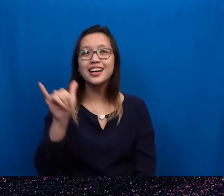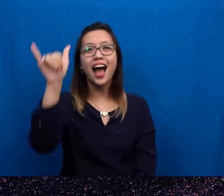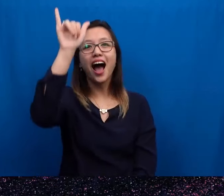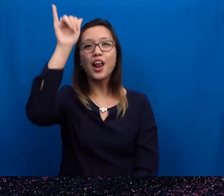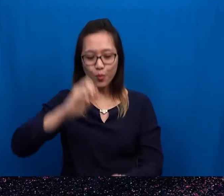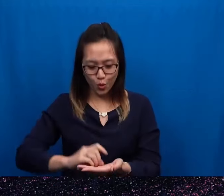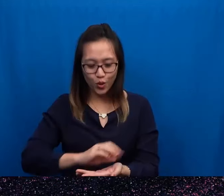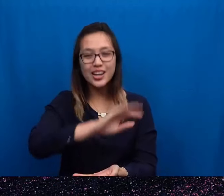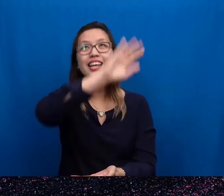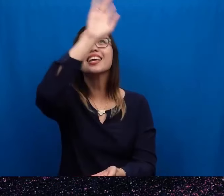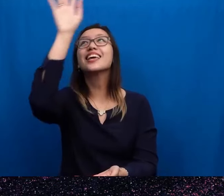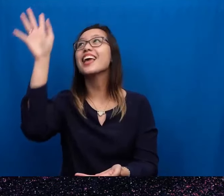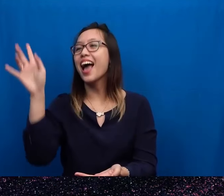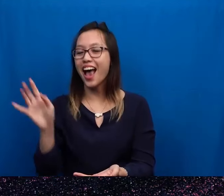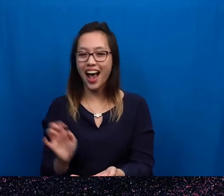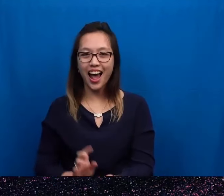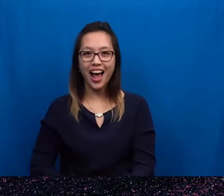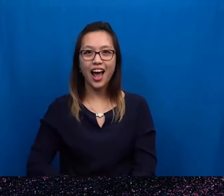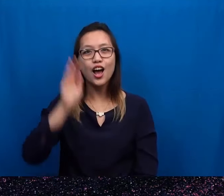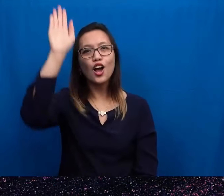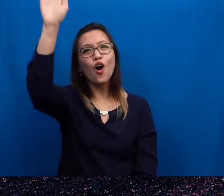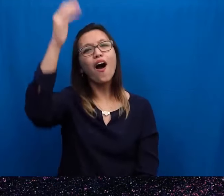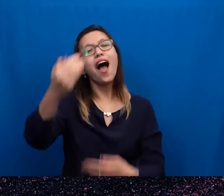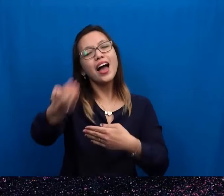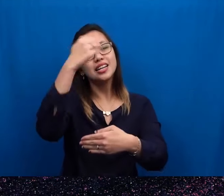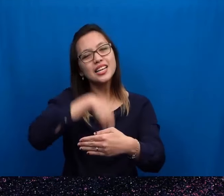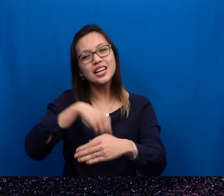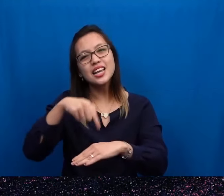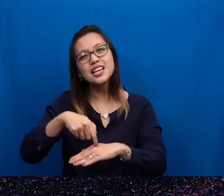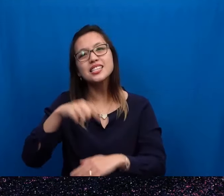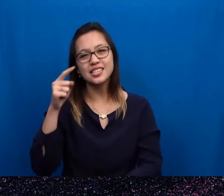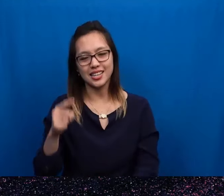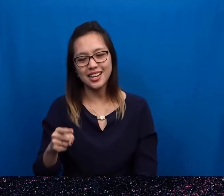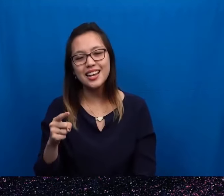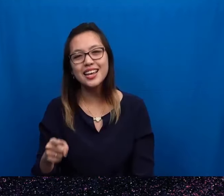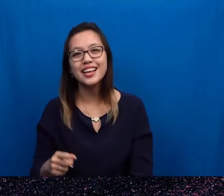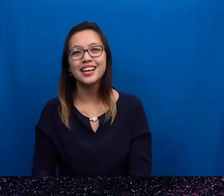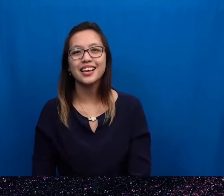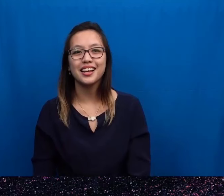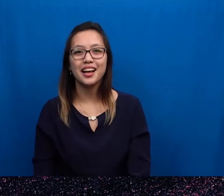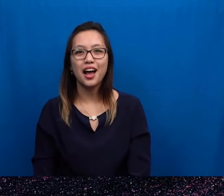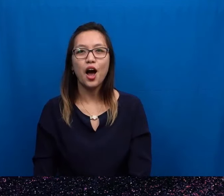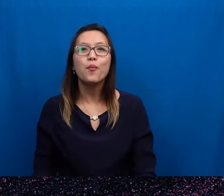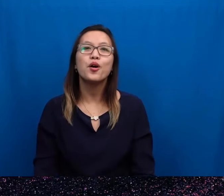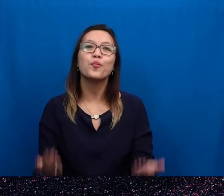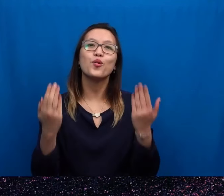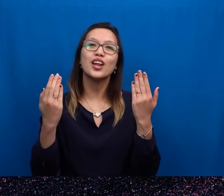Bapa kekal mulia, Kau hadir di sini,